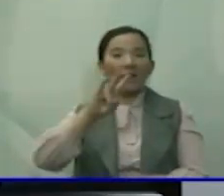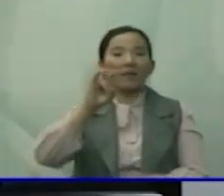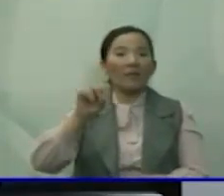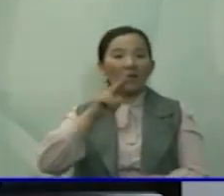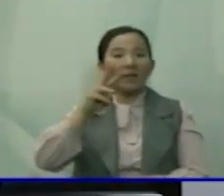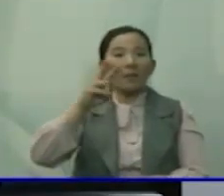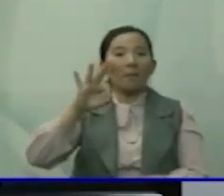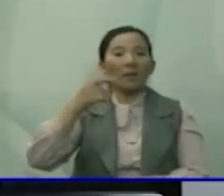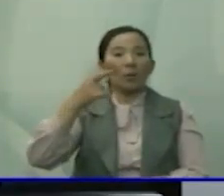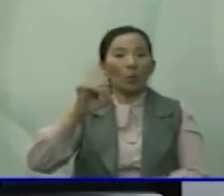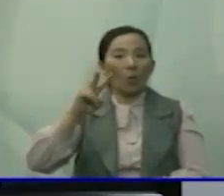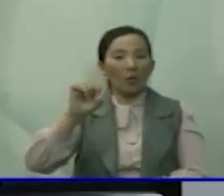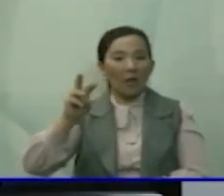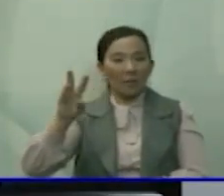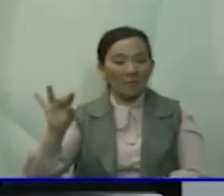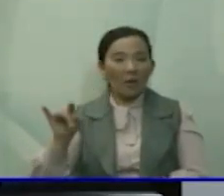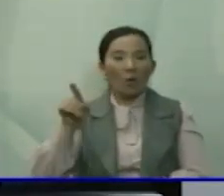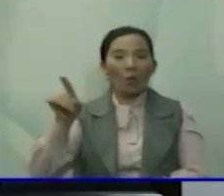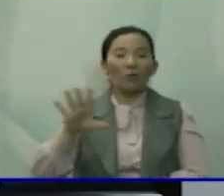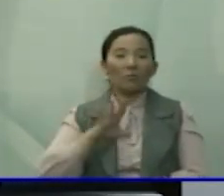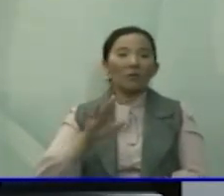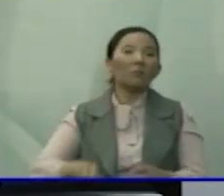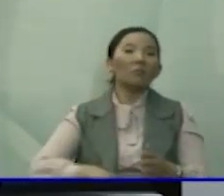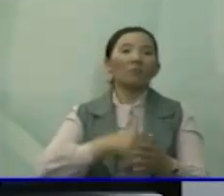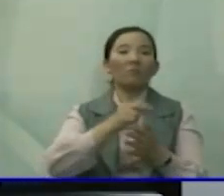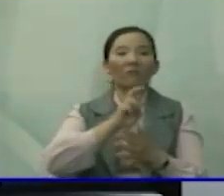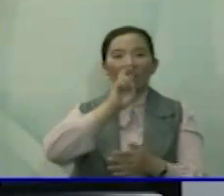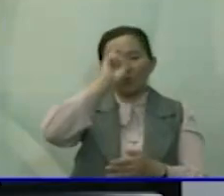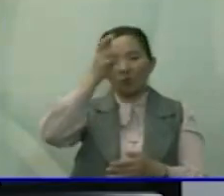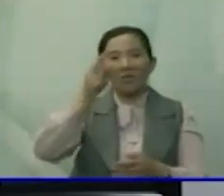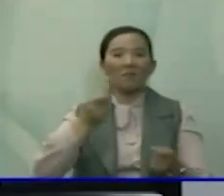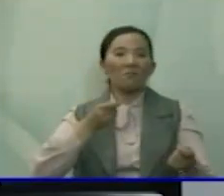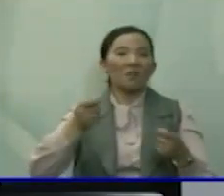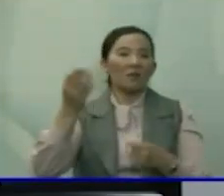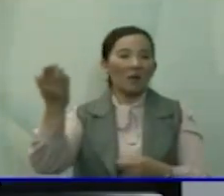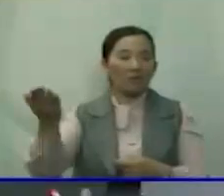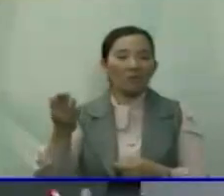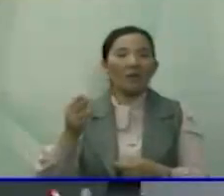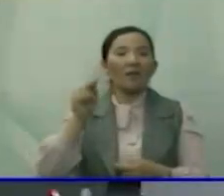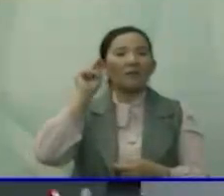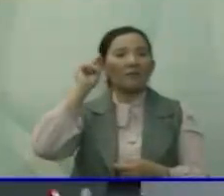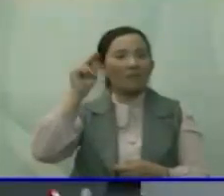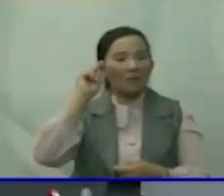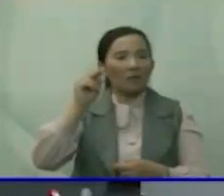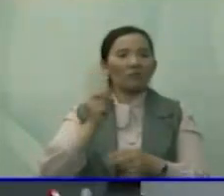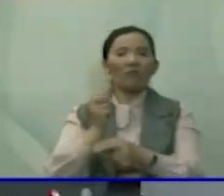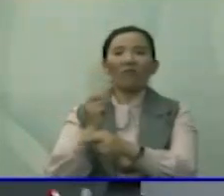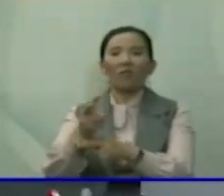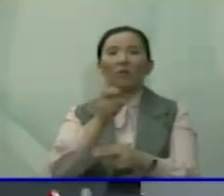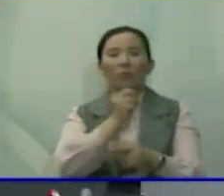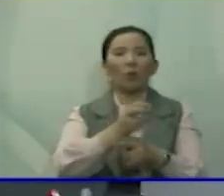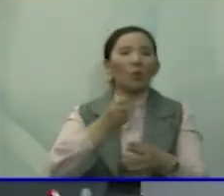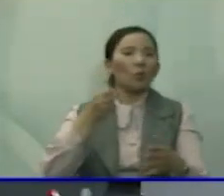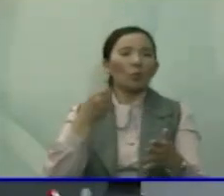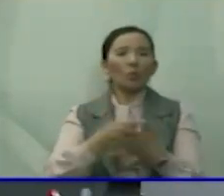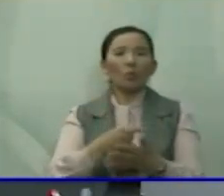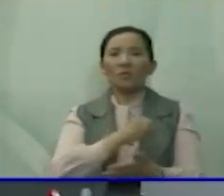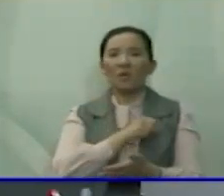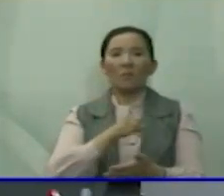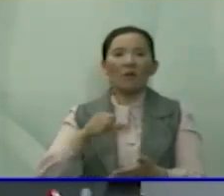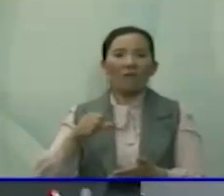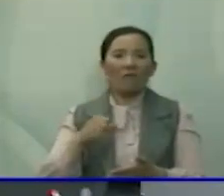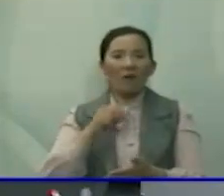он был провозглашен император китайцы гнали монголов аж до самого